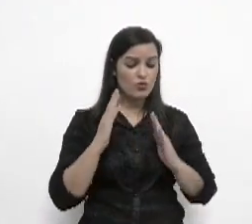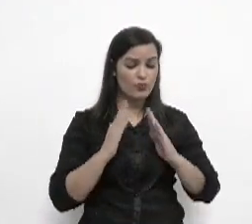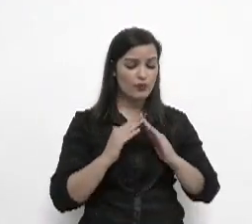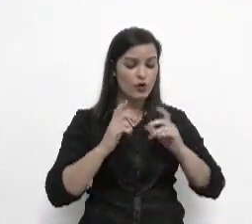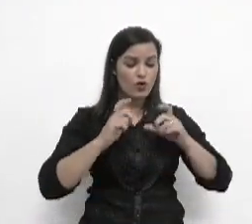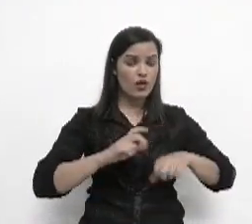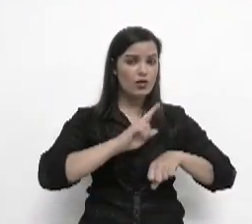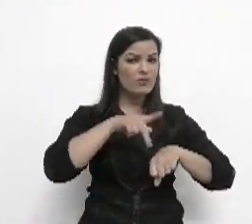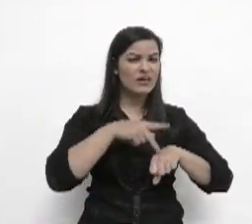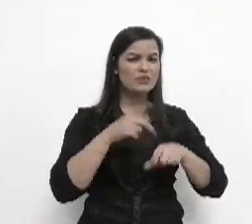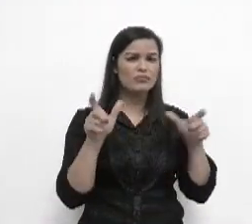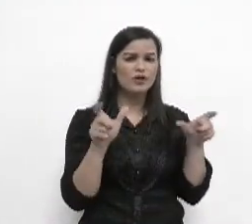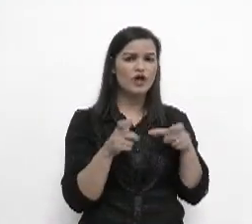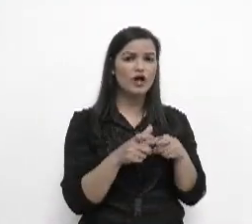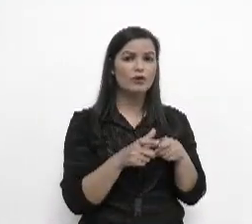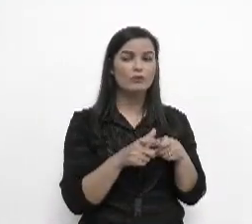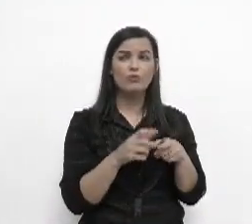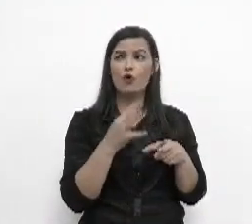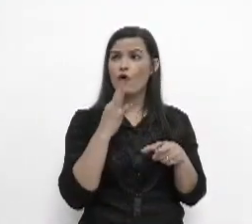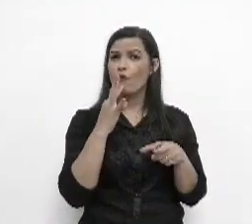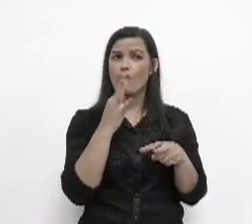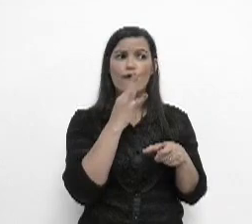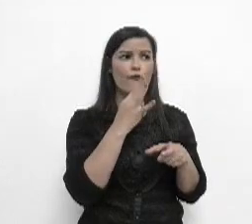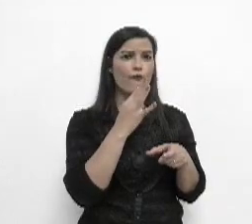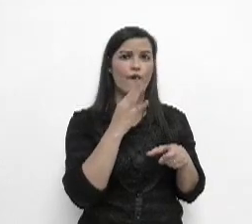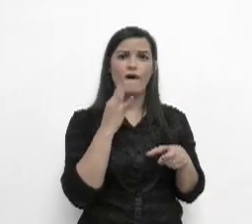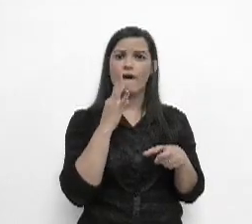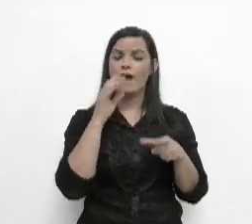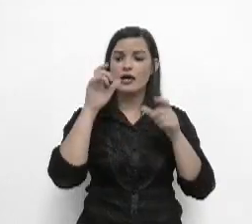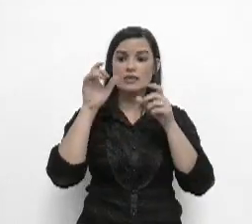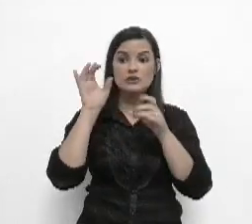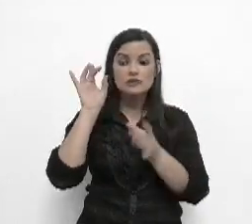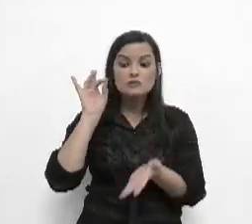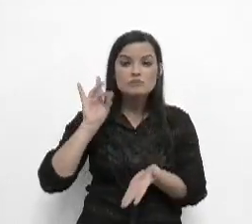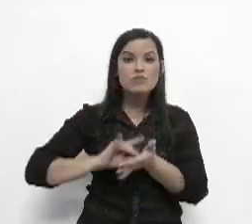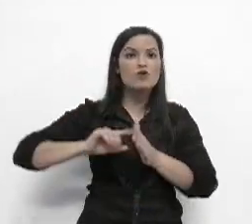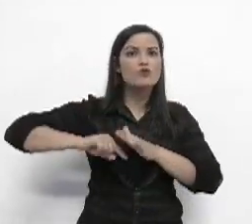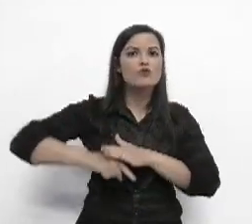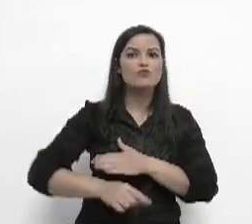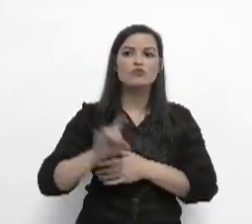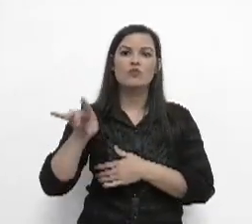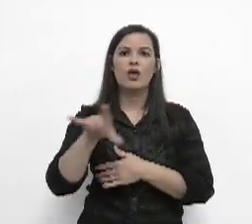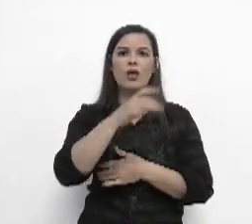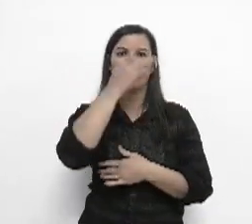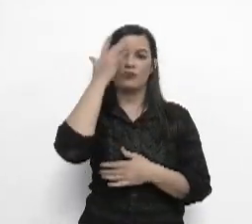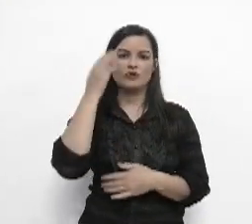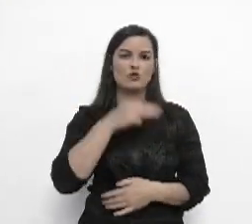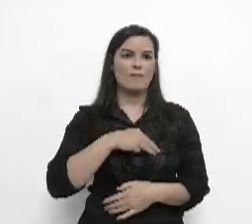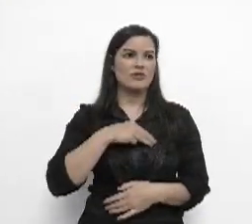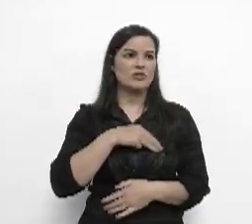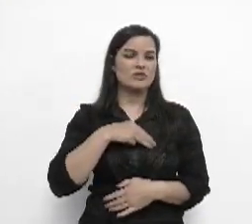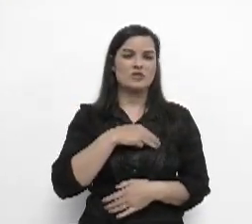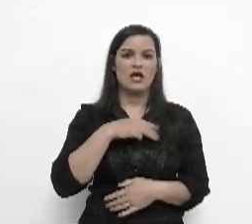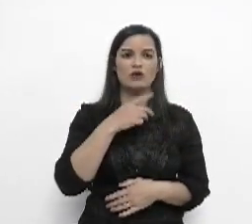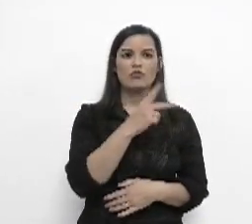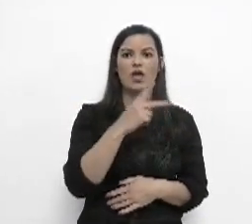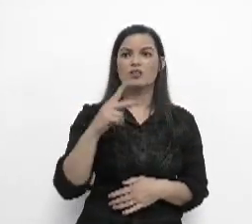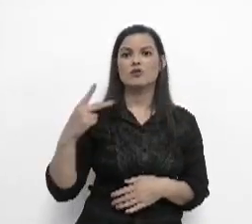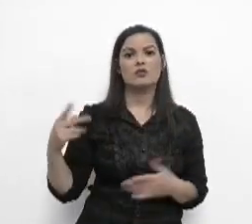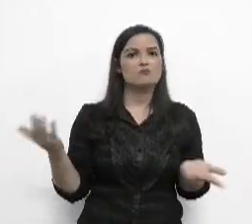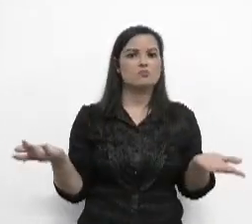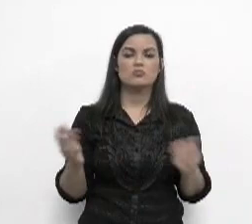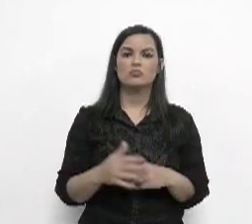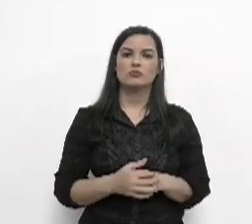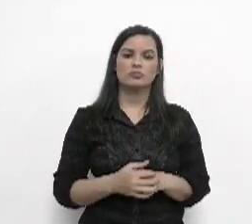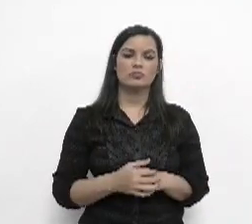a gente não sabe quem é quem no ministério das igrejas da região. 이 넓은 브라질 전역에 흩어져 사역하는 우리가 서로를 잘 알지 못할 것입니다.